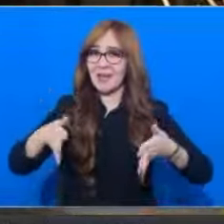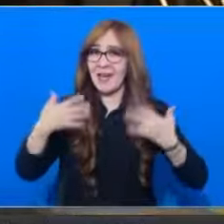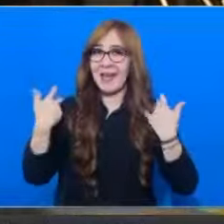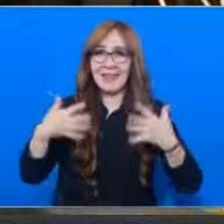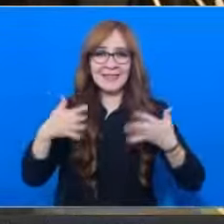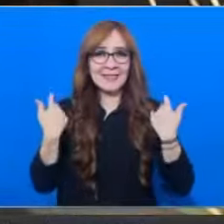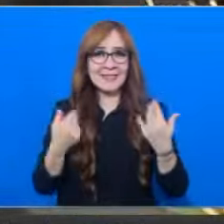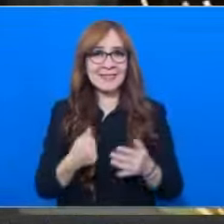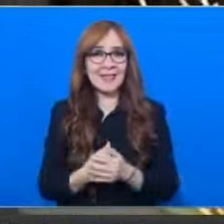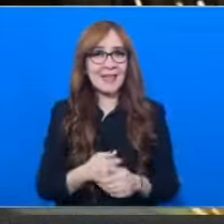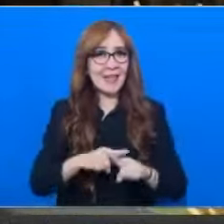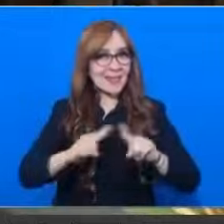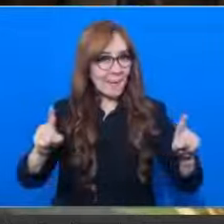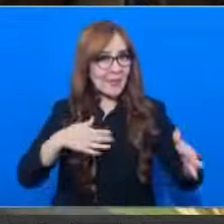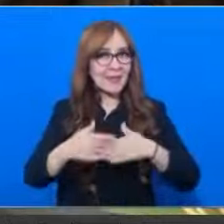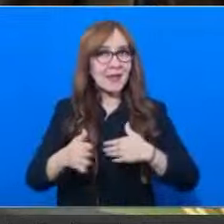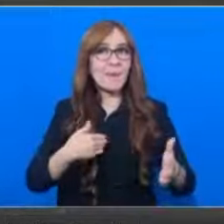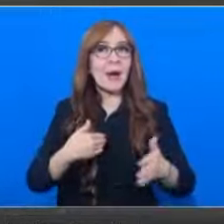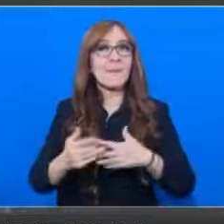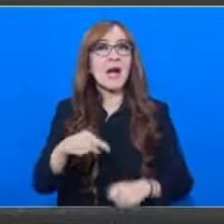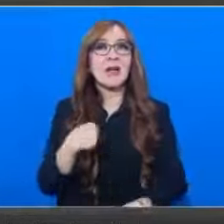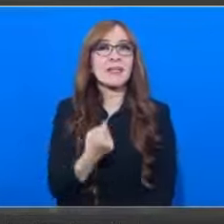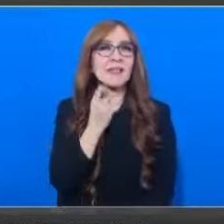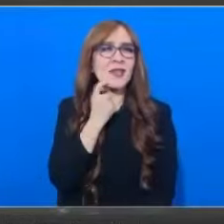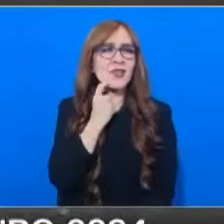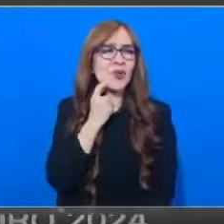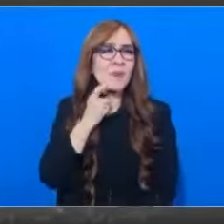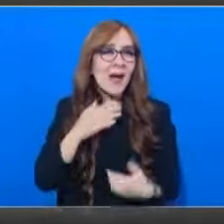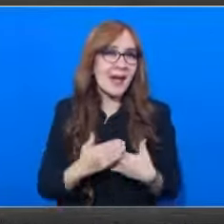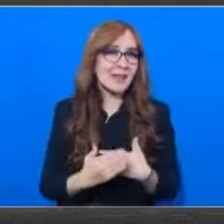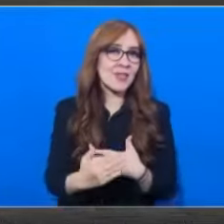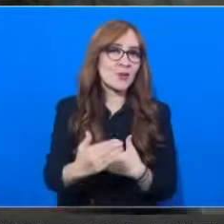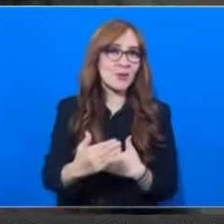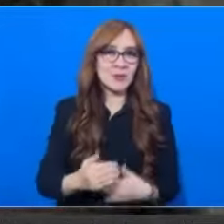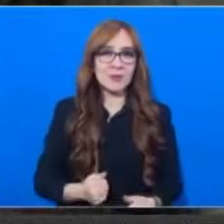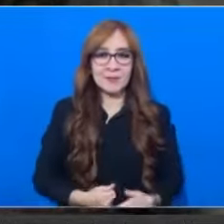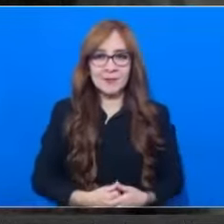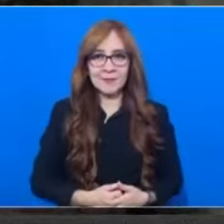Oke, gak apa-apa. Kita coba geber terus.